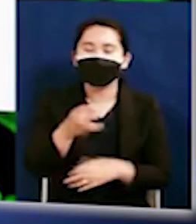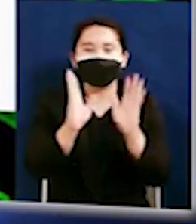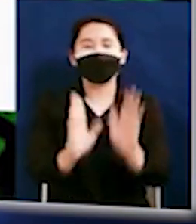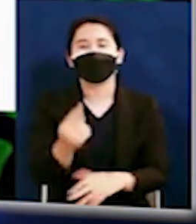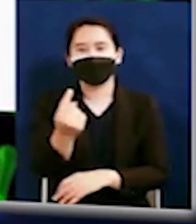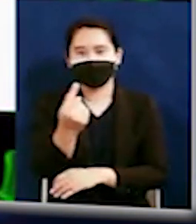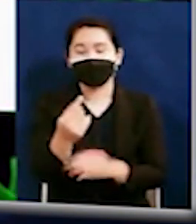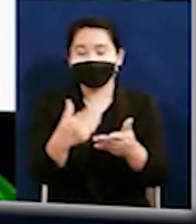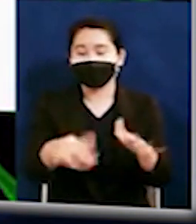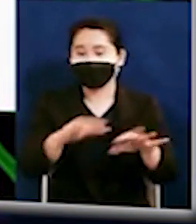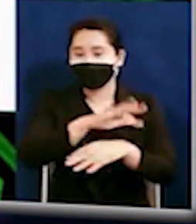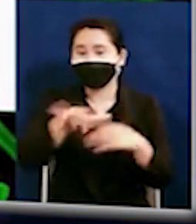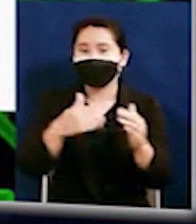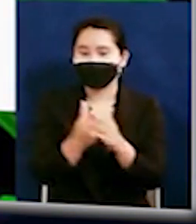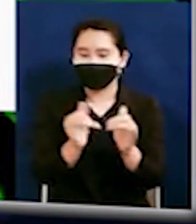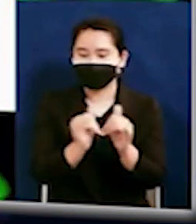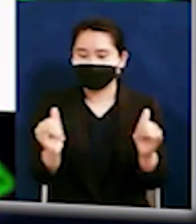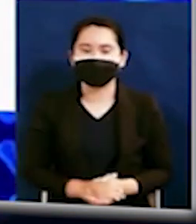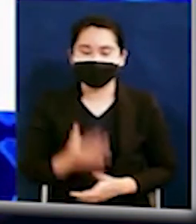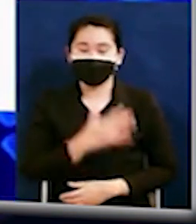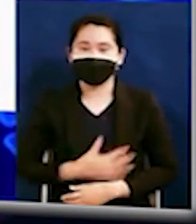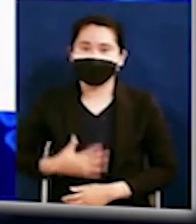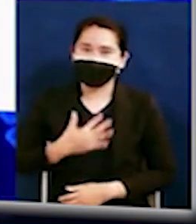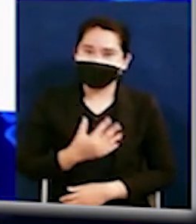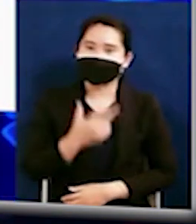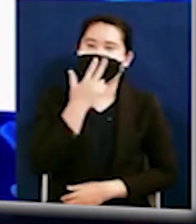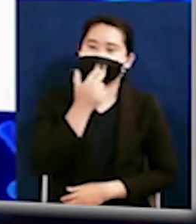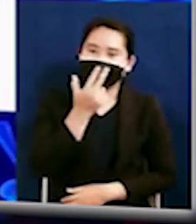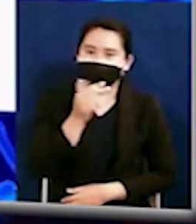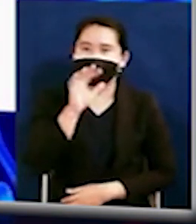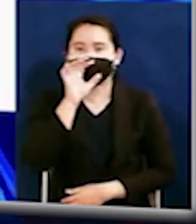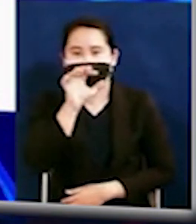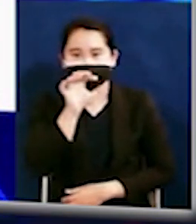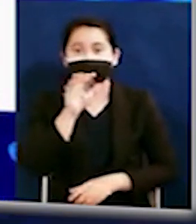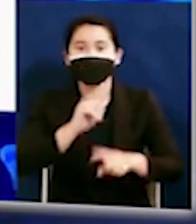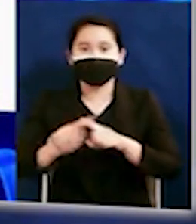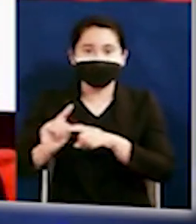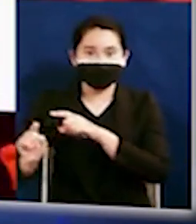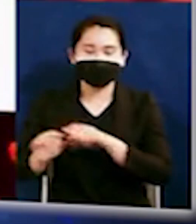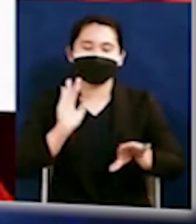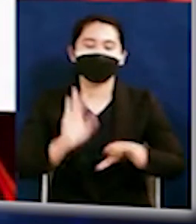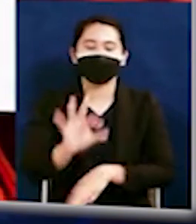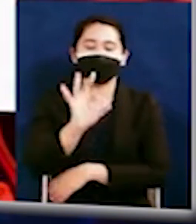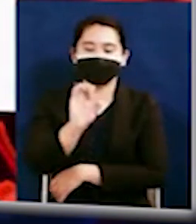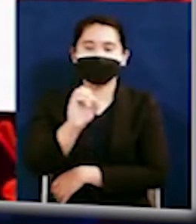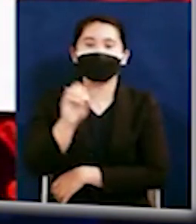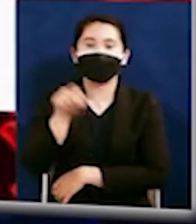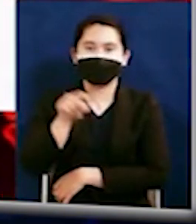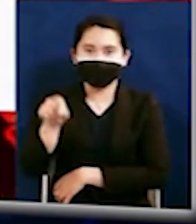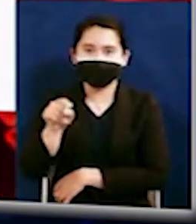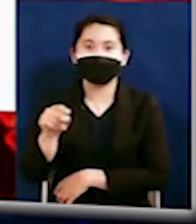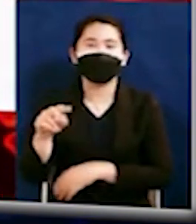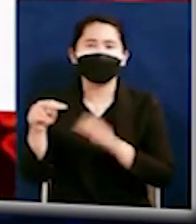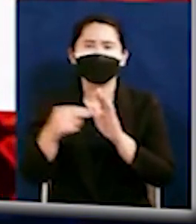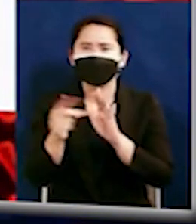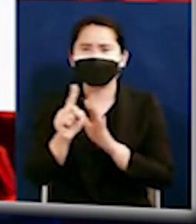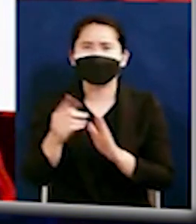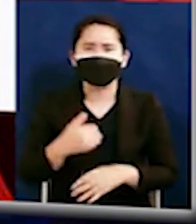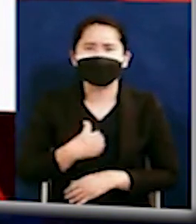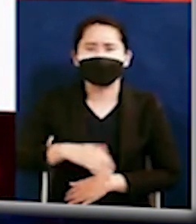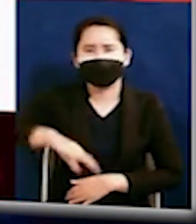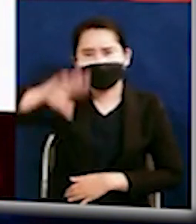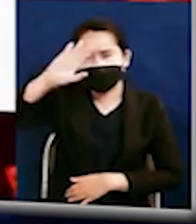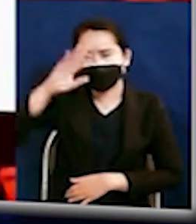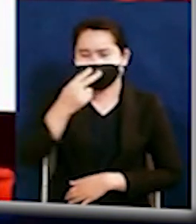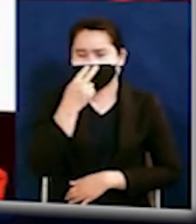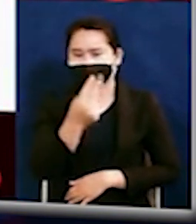ทั้ง Sandbox แล้วก็แบบกักตัวควอรันทีนนะฮะ 90% คือมีอาการ